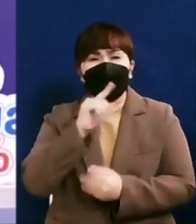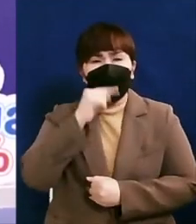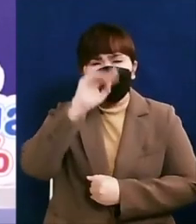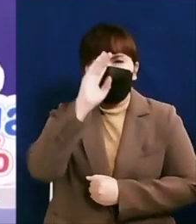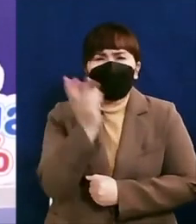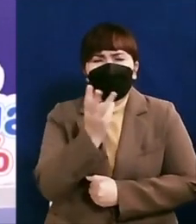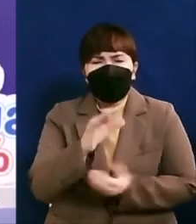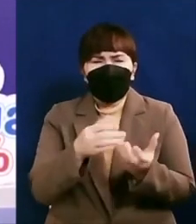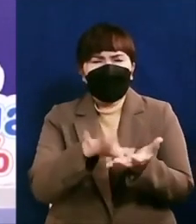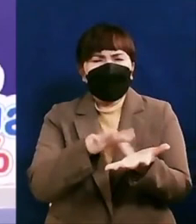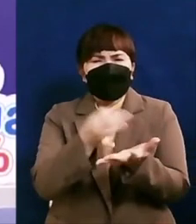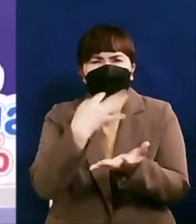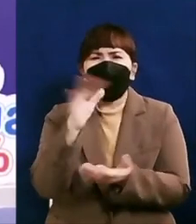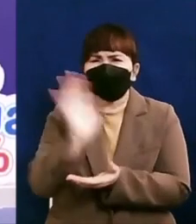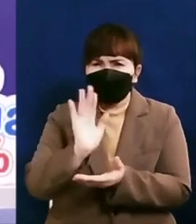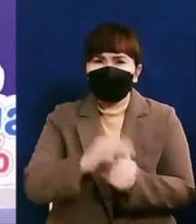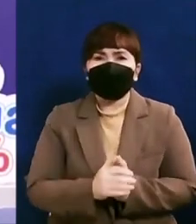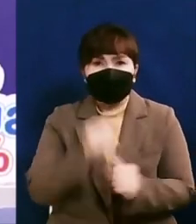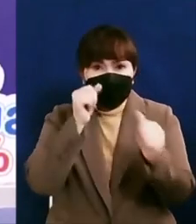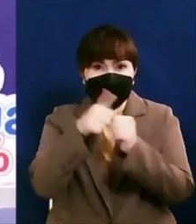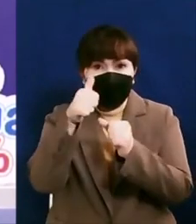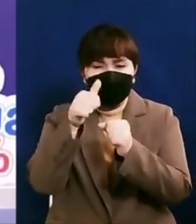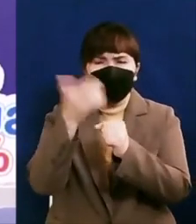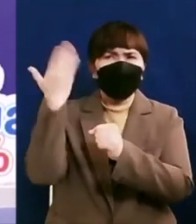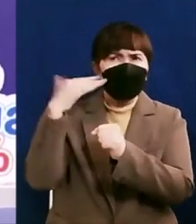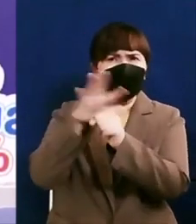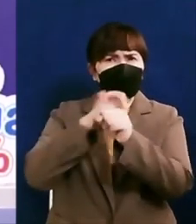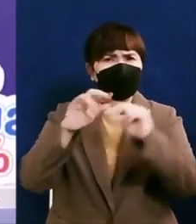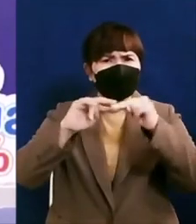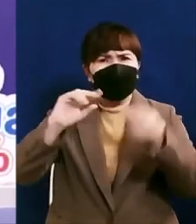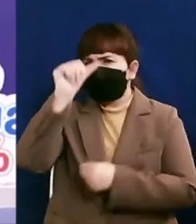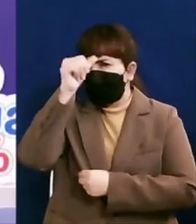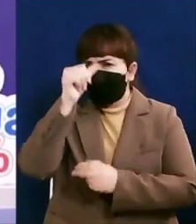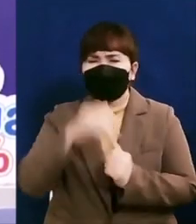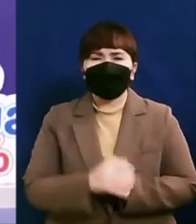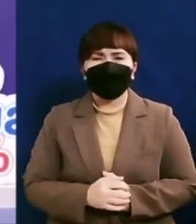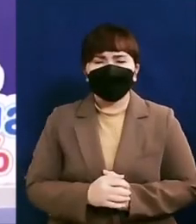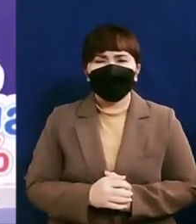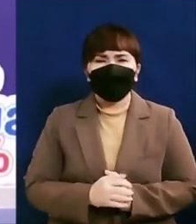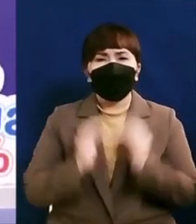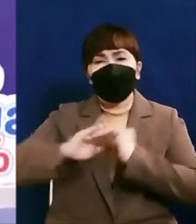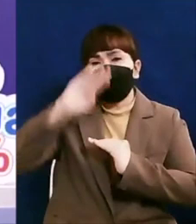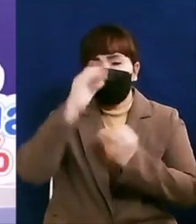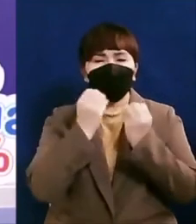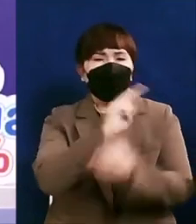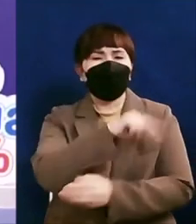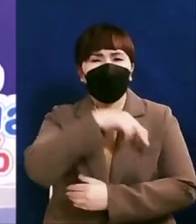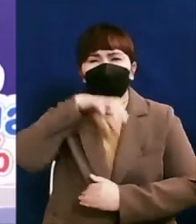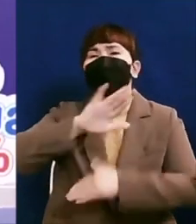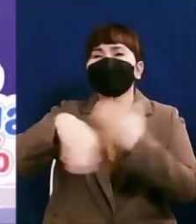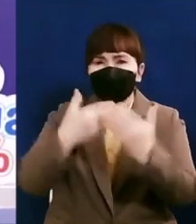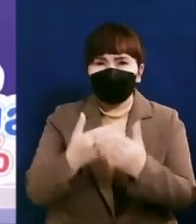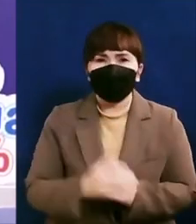ครับเราจำได้ไหมครับตอนเดลต้านะครับเราผู้ป่วยเราเอาเข้าโรงพยาบาลหมดนะครับจนกระทั่